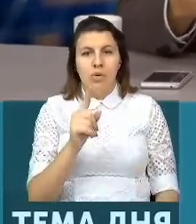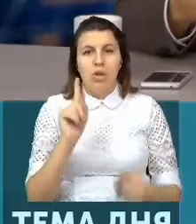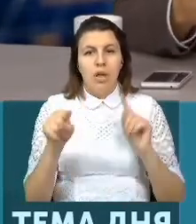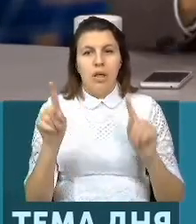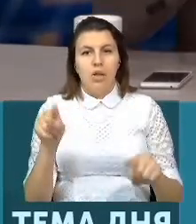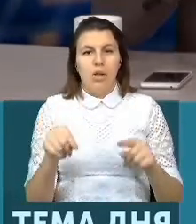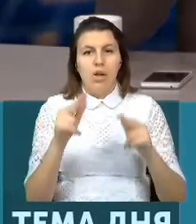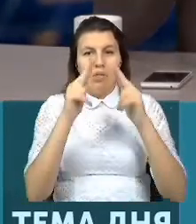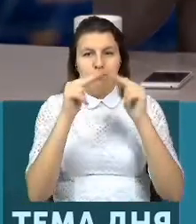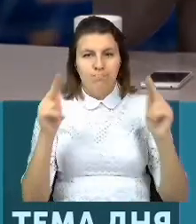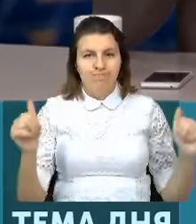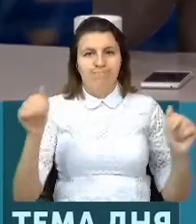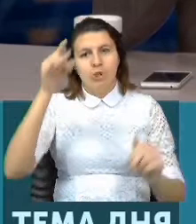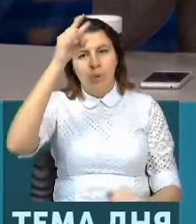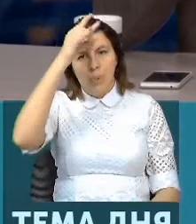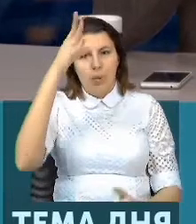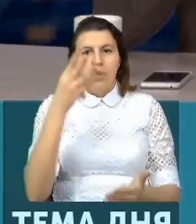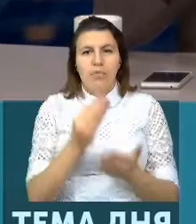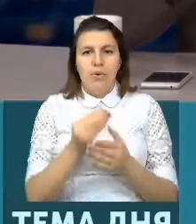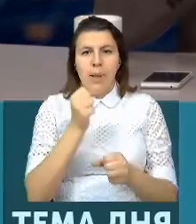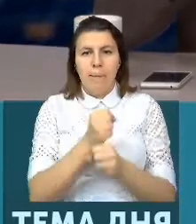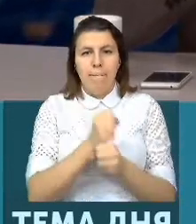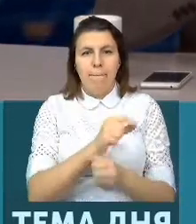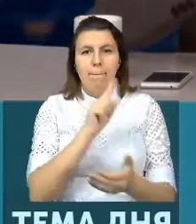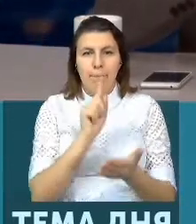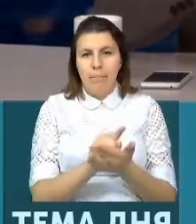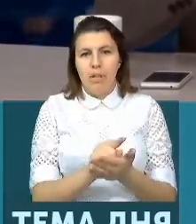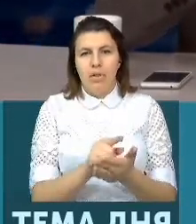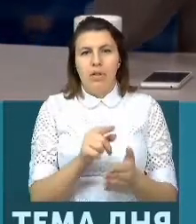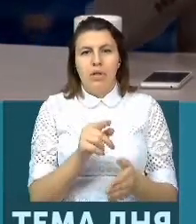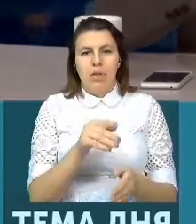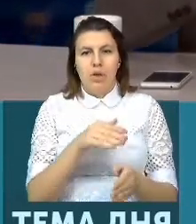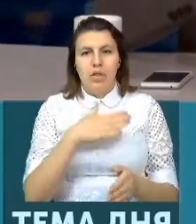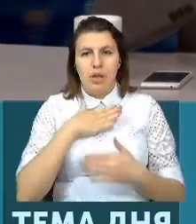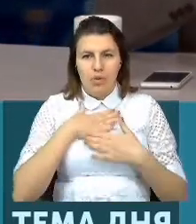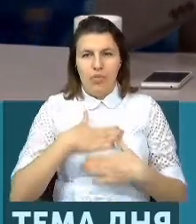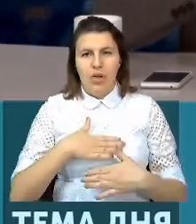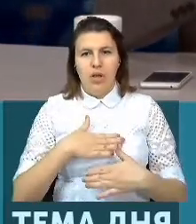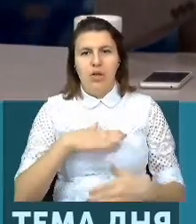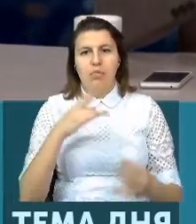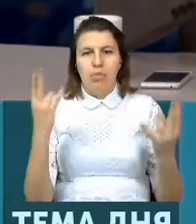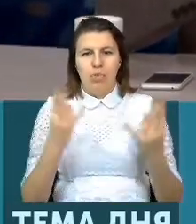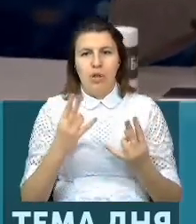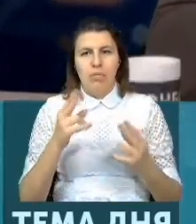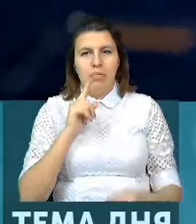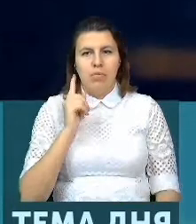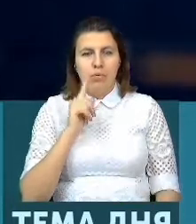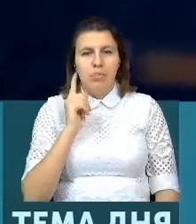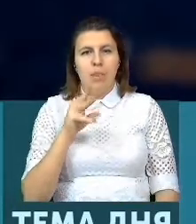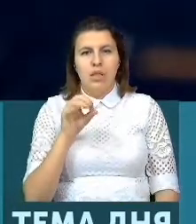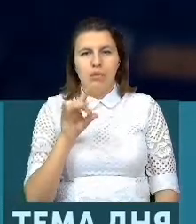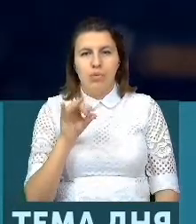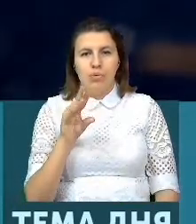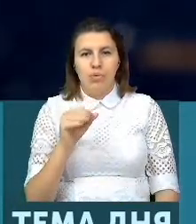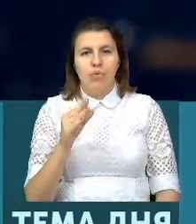вони своєю роботою мають задовільняти потреби молоді. Максим Трунов той же в нашій телефонній розмові говорив, що депутати